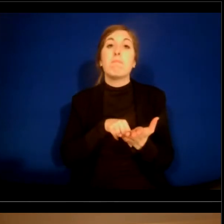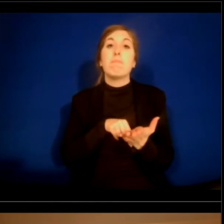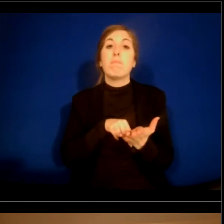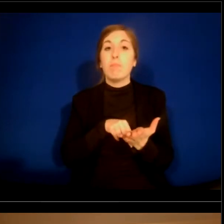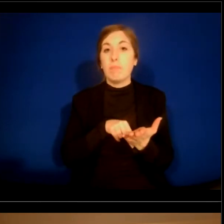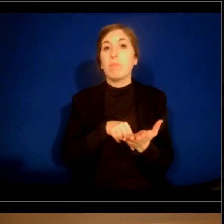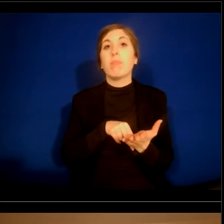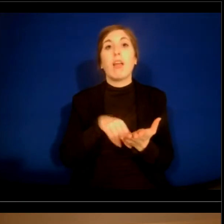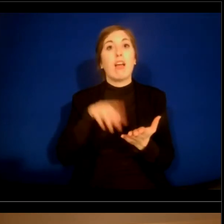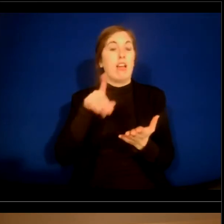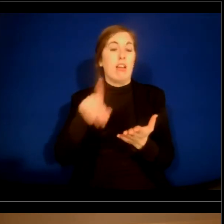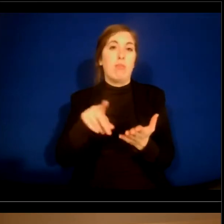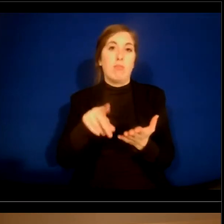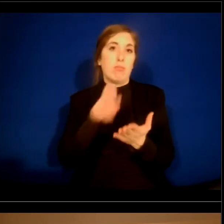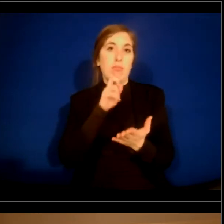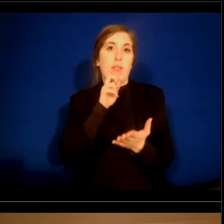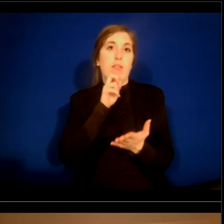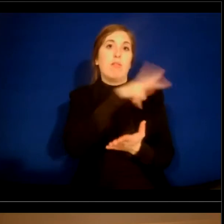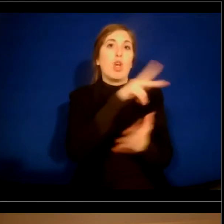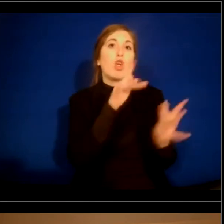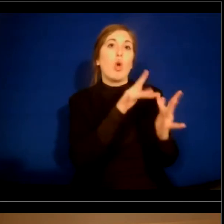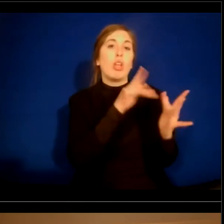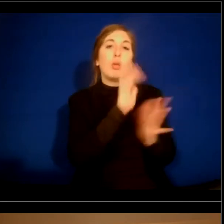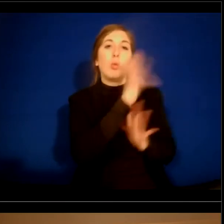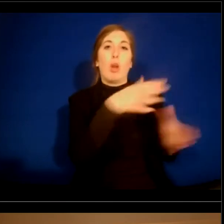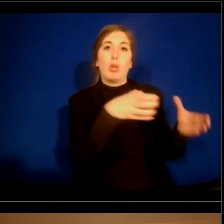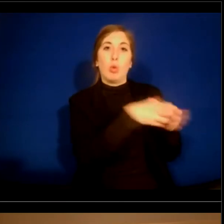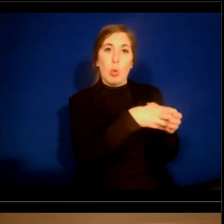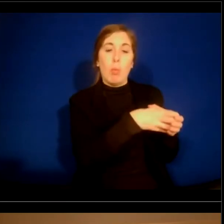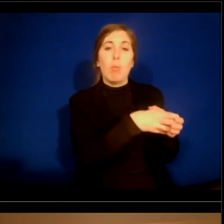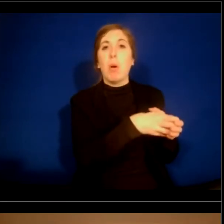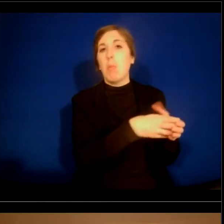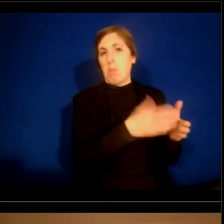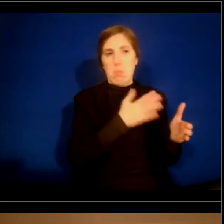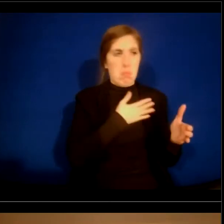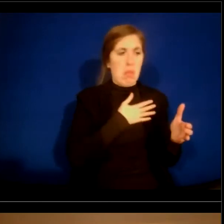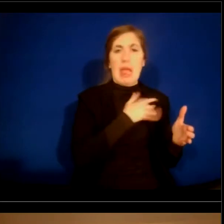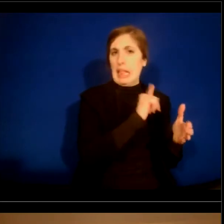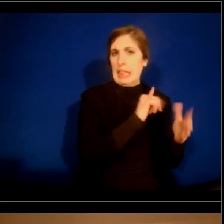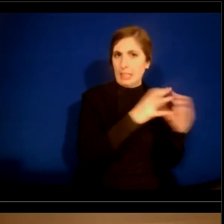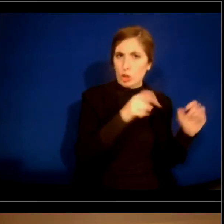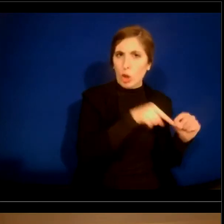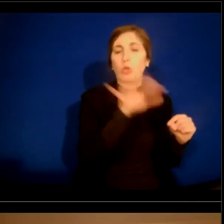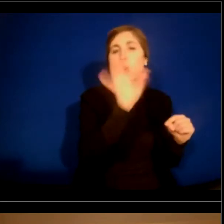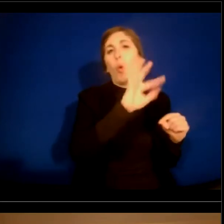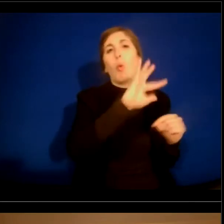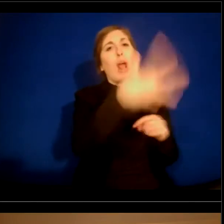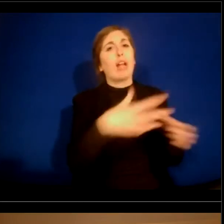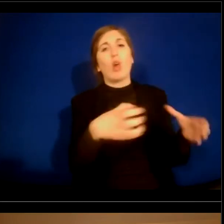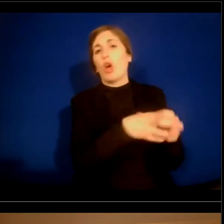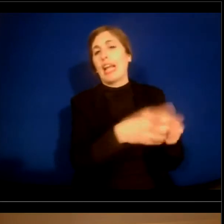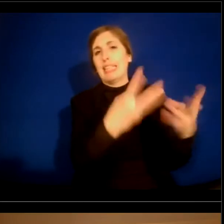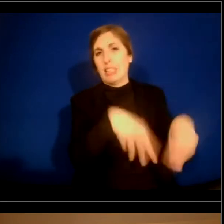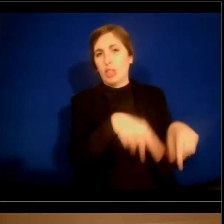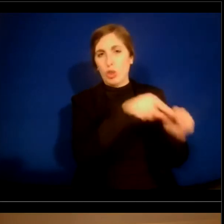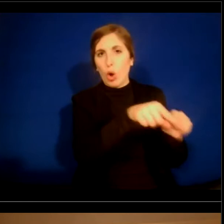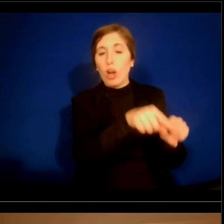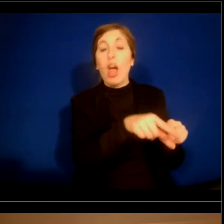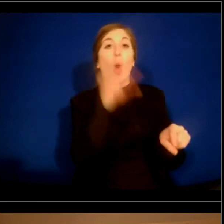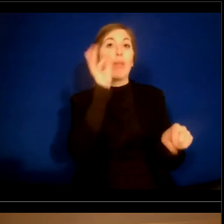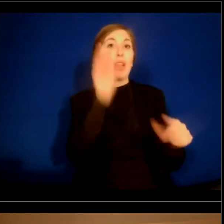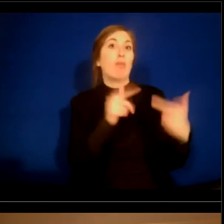messe in contatto con altri team o di Intersos o di altre organizzazioni per ricevere un supporto di tipo medico.